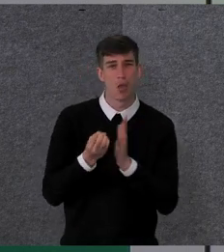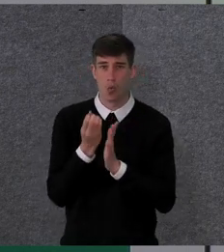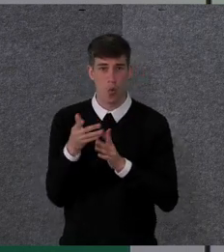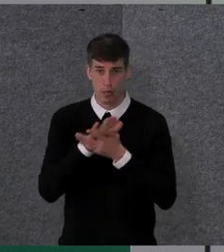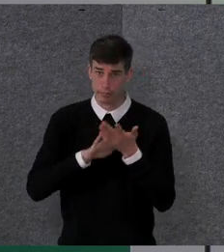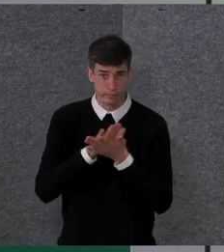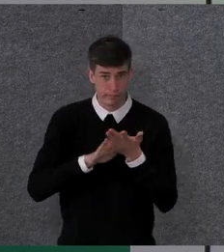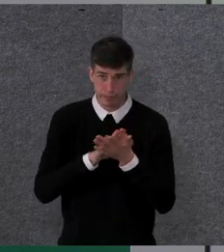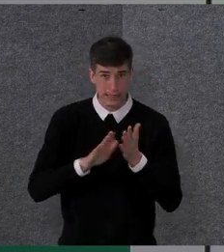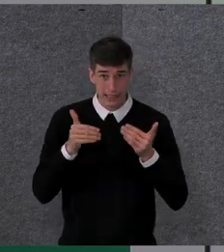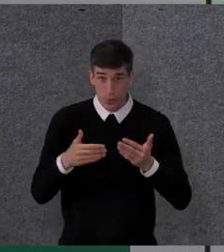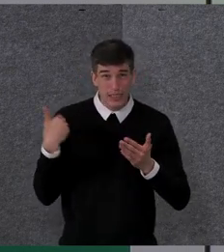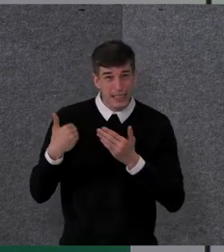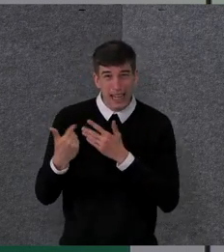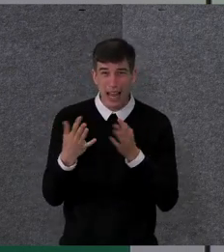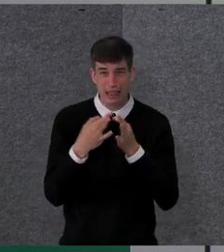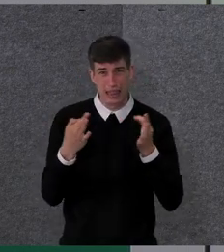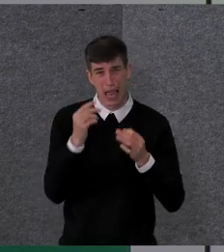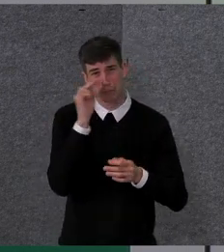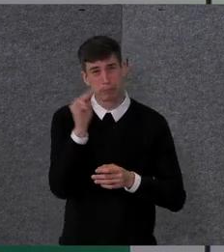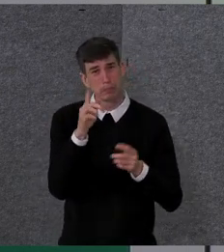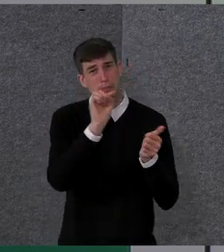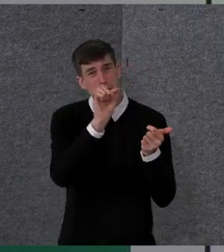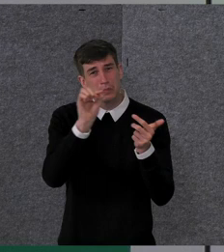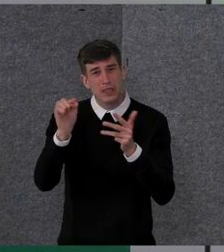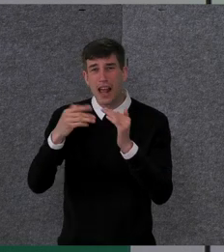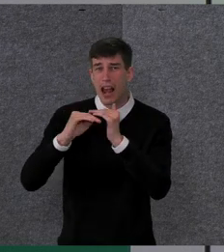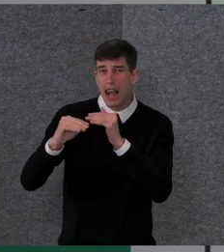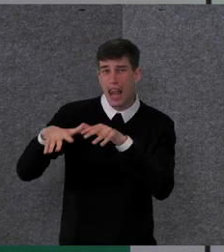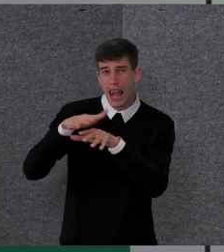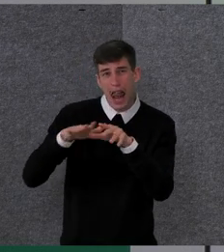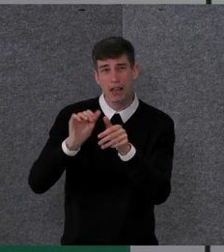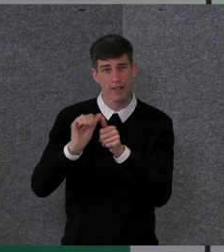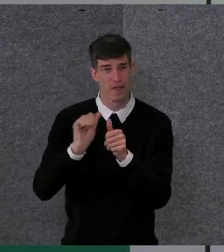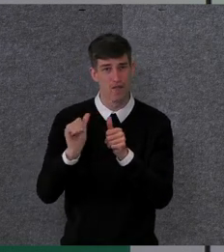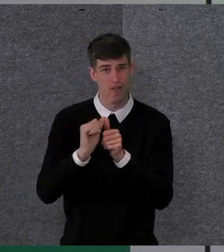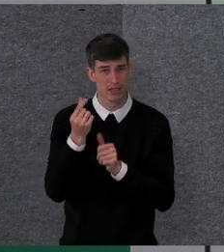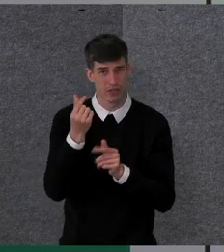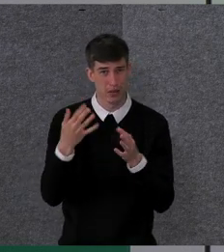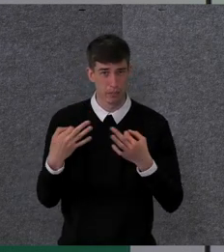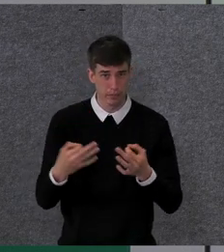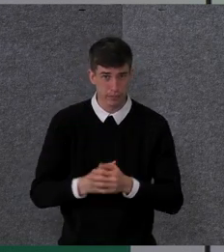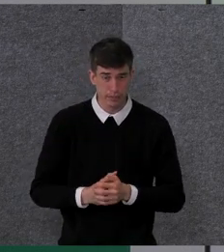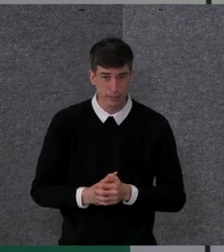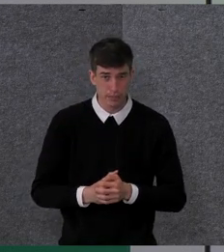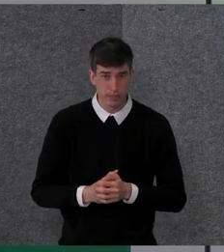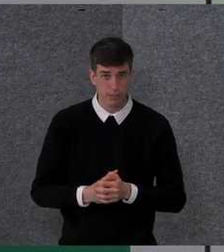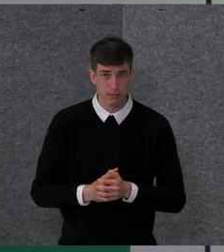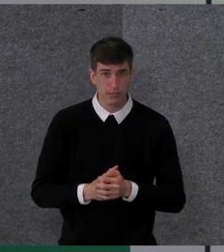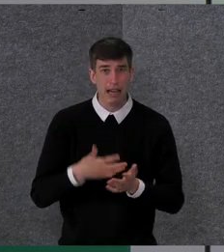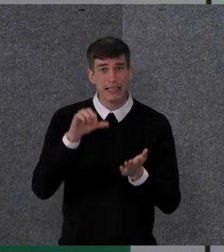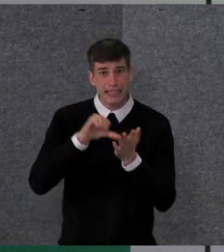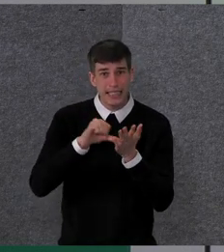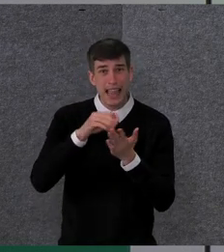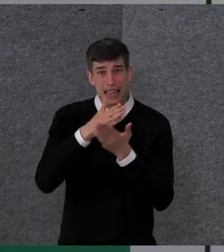unökologisch. Ich sehe jeden Tag, wie existenziell die Krisen im ländlichen Raum hier treffen. Ich sehe aber auch, dass er zentraler